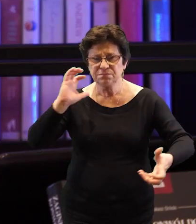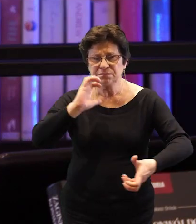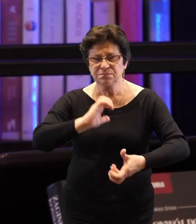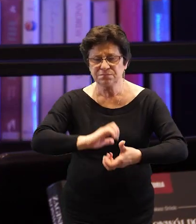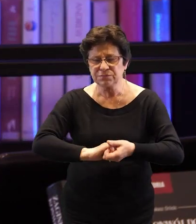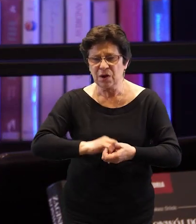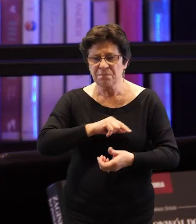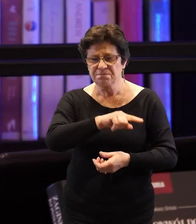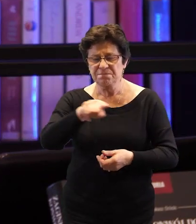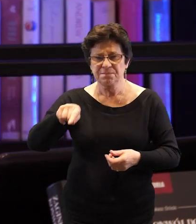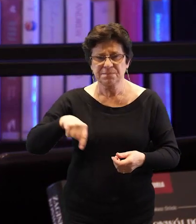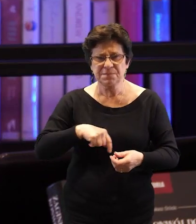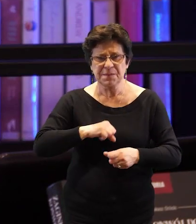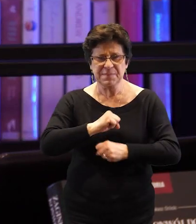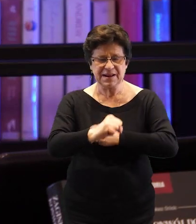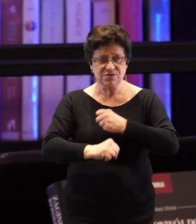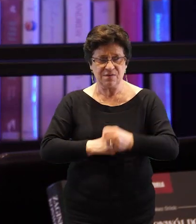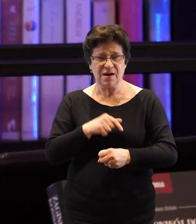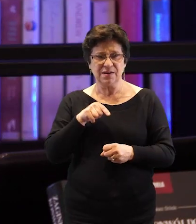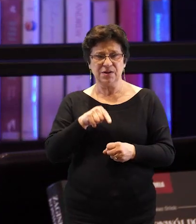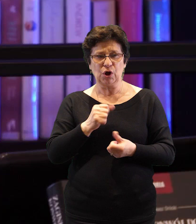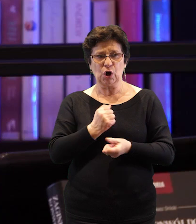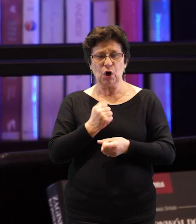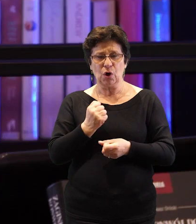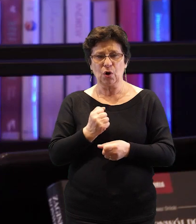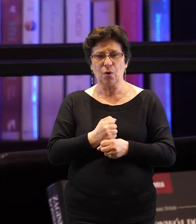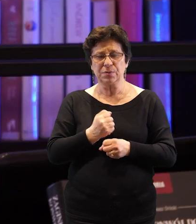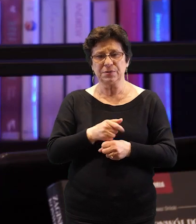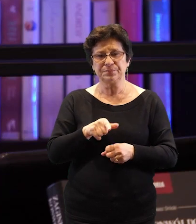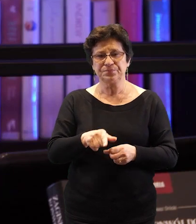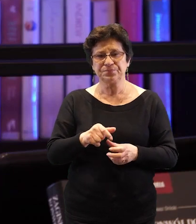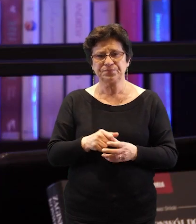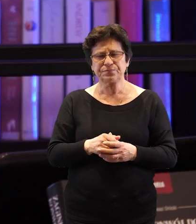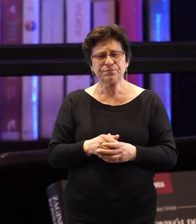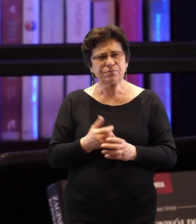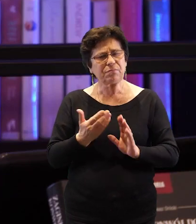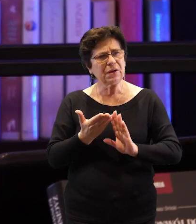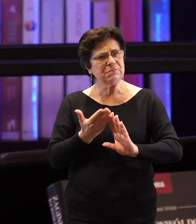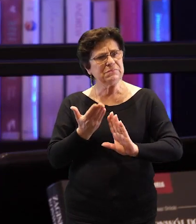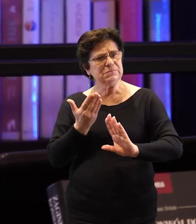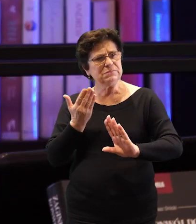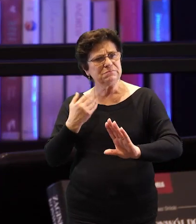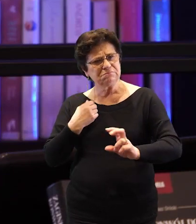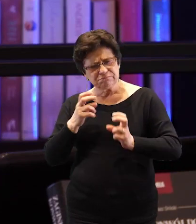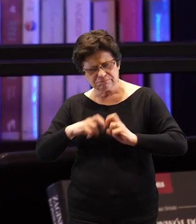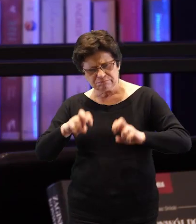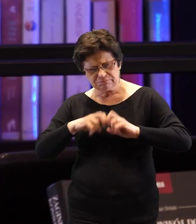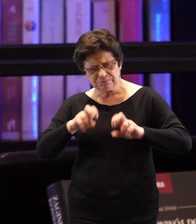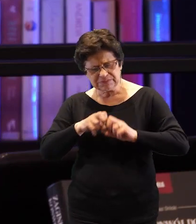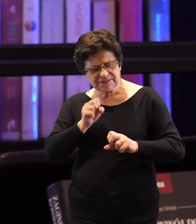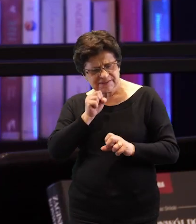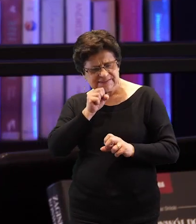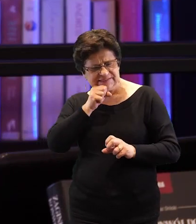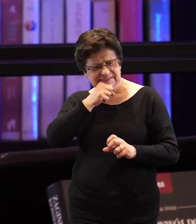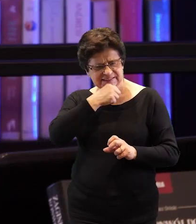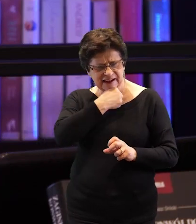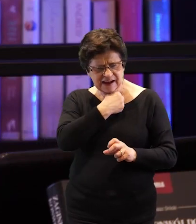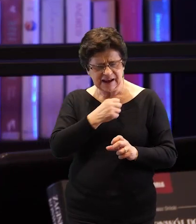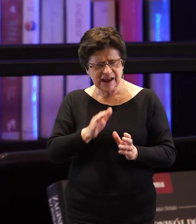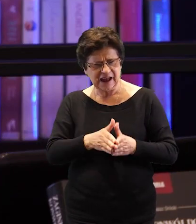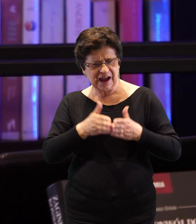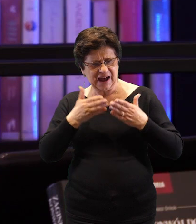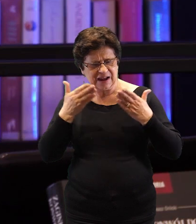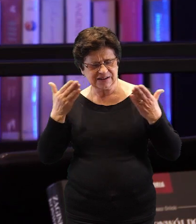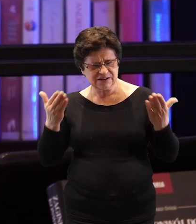konstrukcje opracowywali. Natomiast jak zacząłem docierać do tych starszych artykułów, to się zaczynało okazywać, że